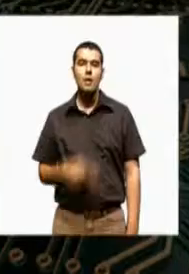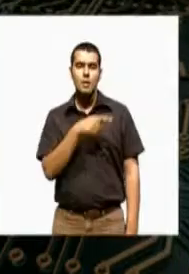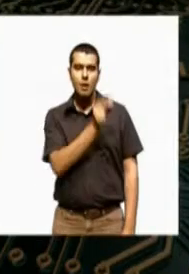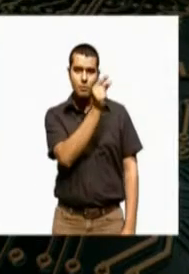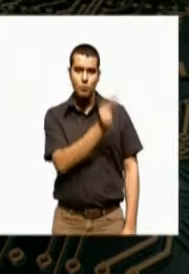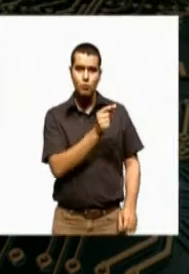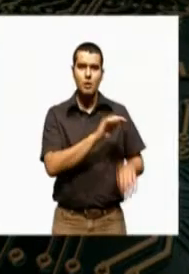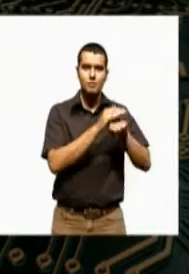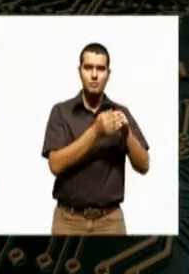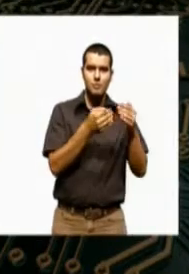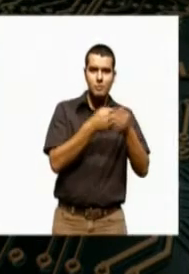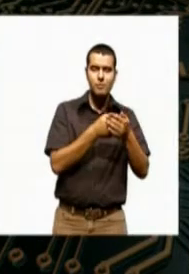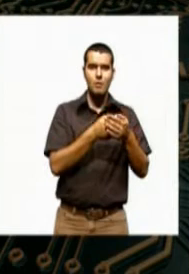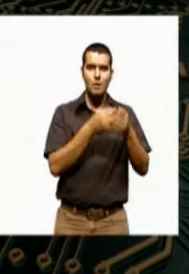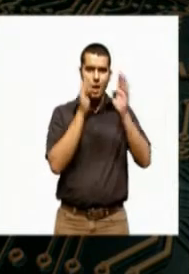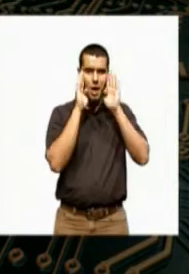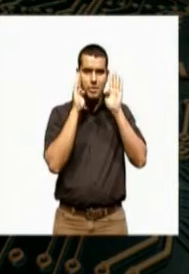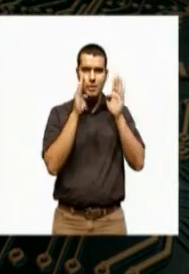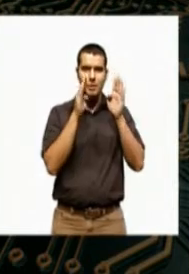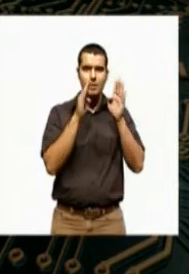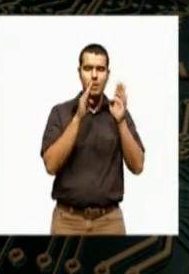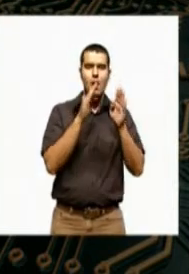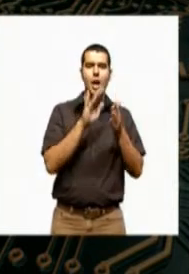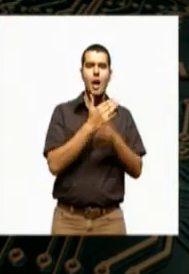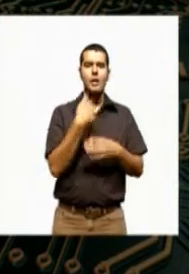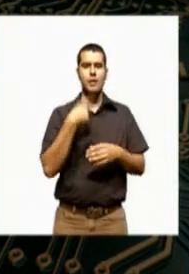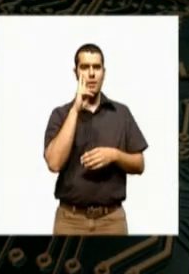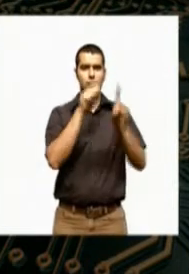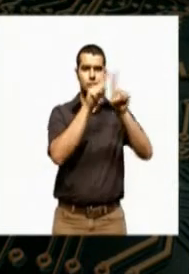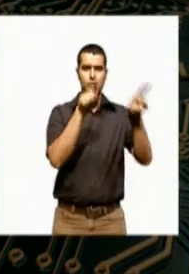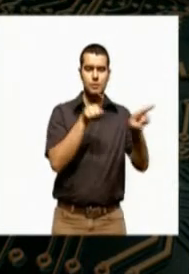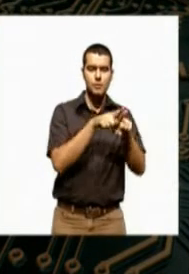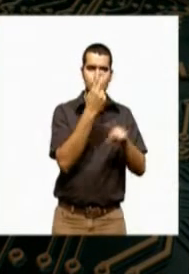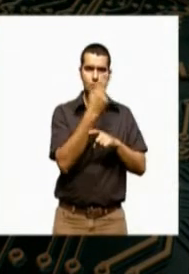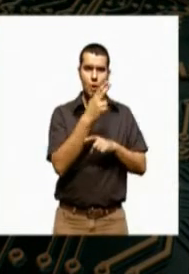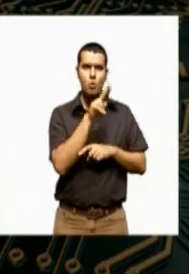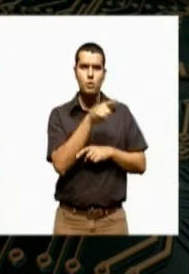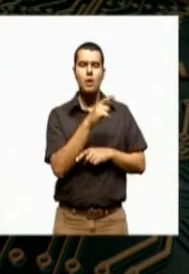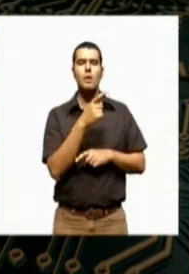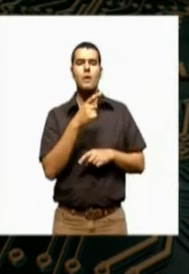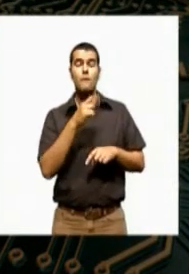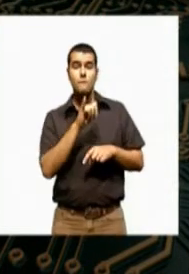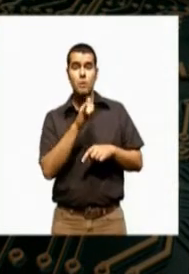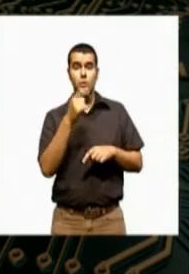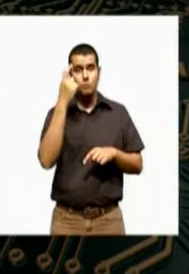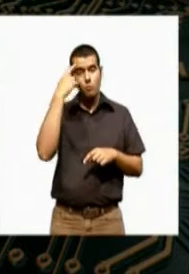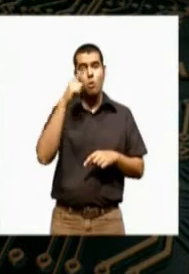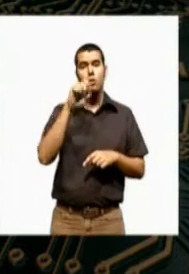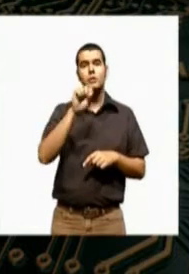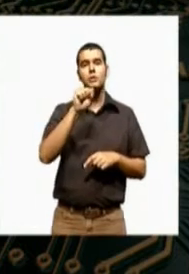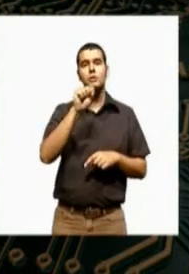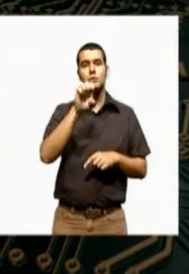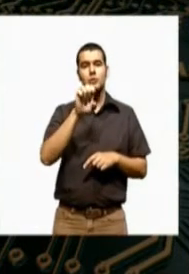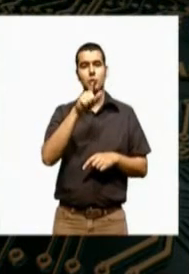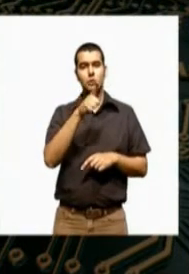B'dan il-kaz, jħuċu jħuħdu għattenti għal triggers ta seizures u jħvita u stampi patterns jħu repetizjoni għawija u